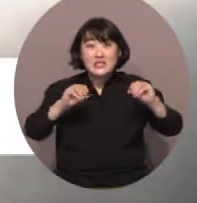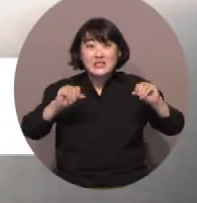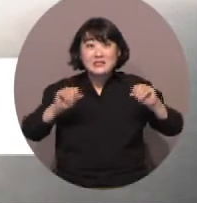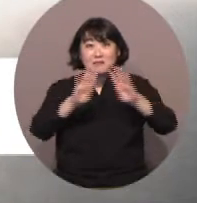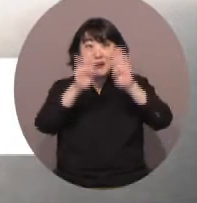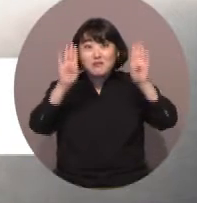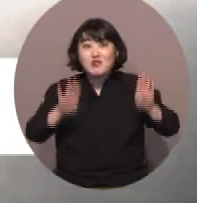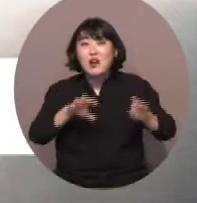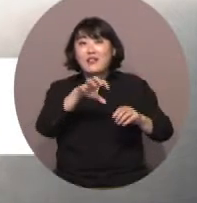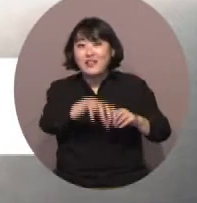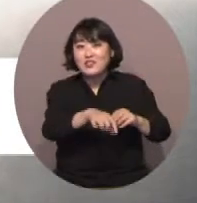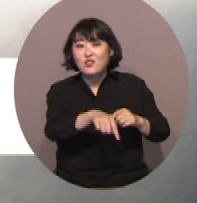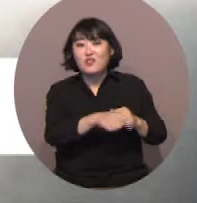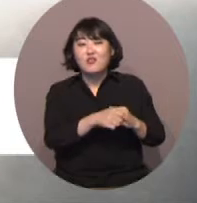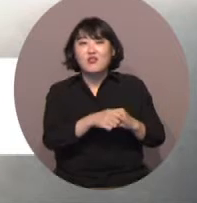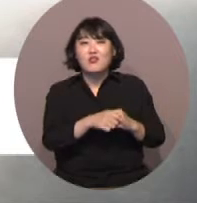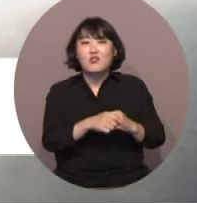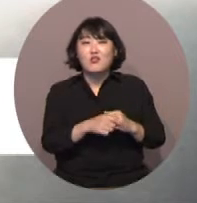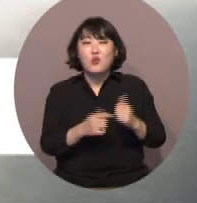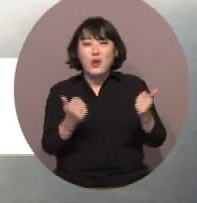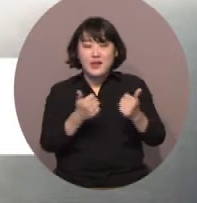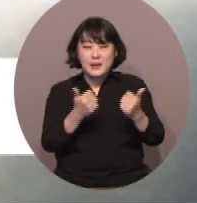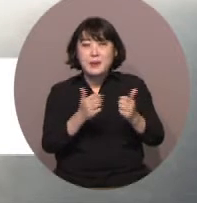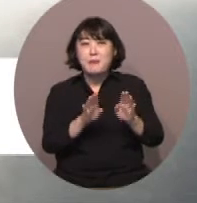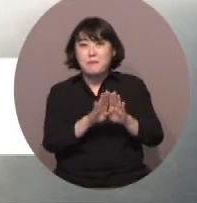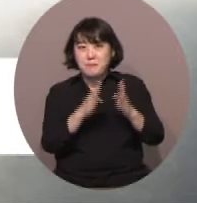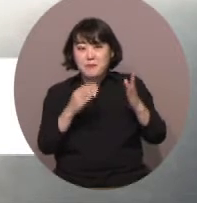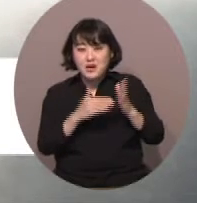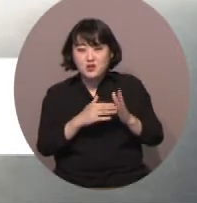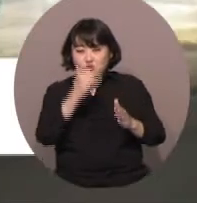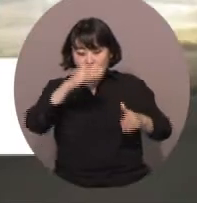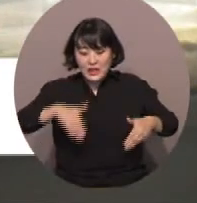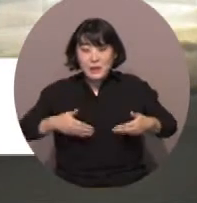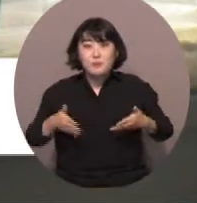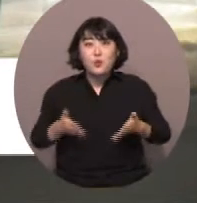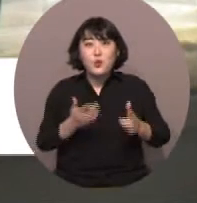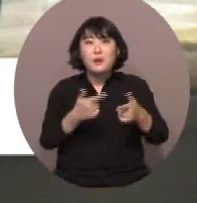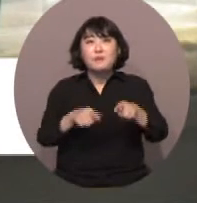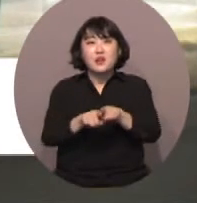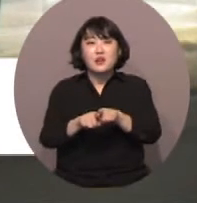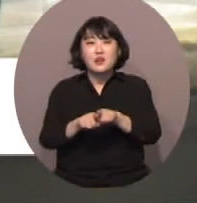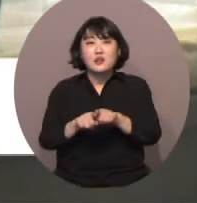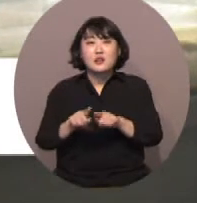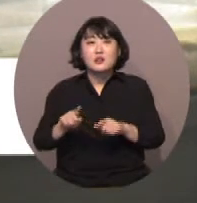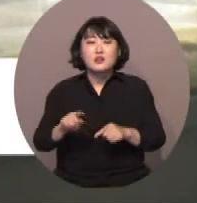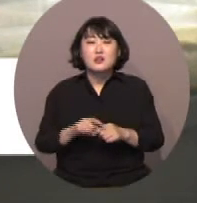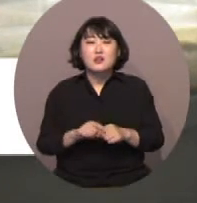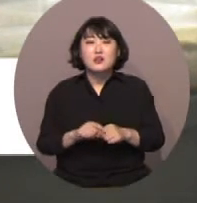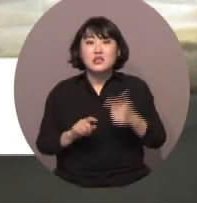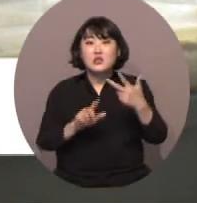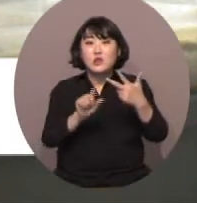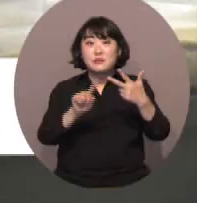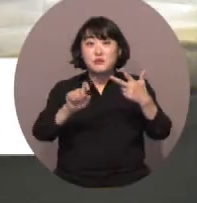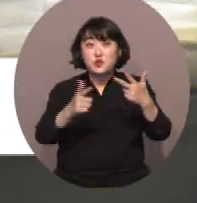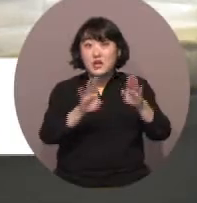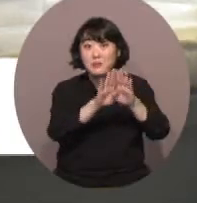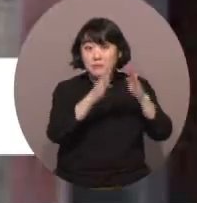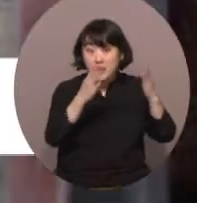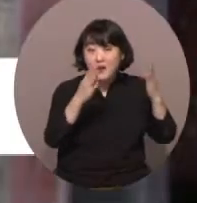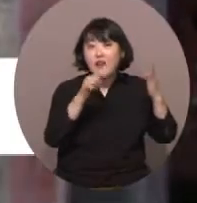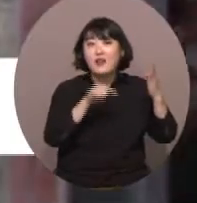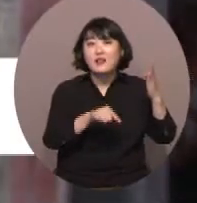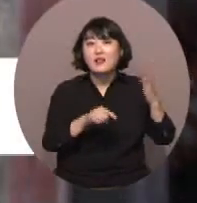관에서 머드 산업 육성 위원회 회의를 열고 충남도와 함께 지난 16일 개막한 해양 머드 박람회를 계기로